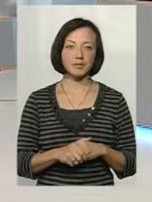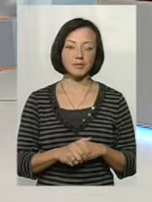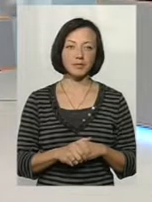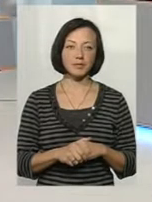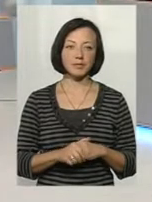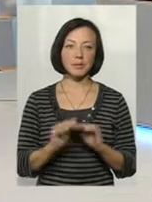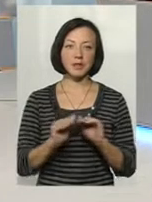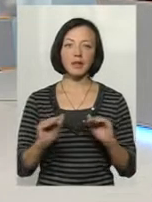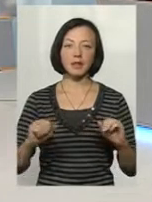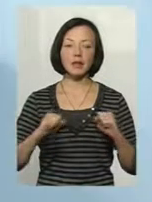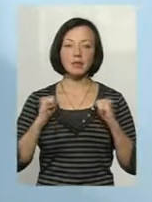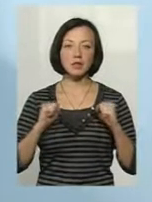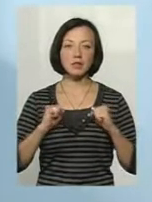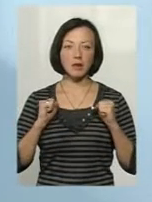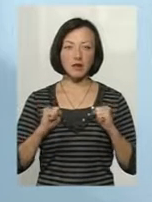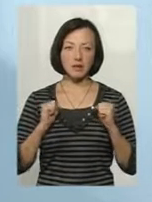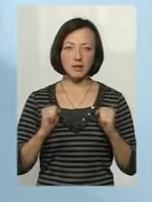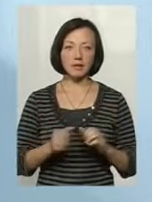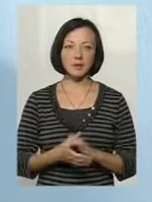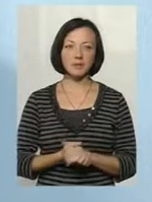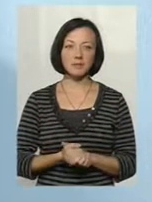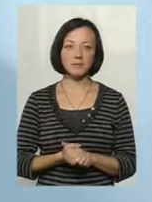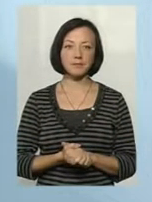От дітки постаралися.